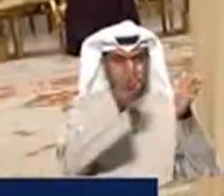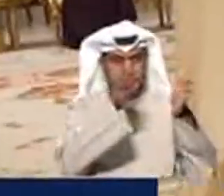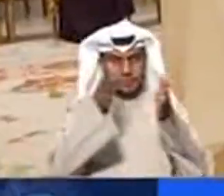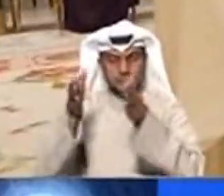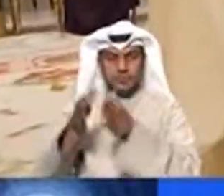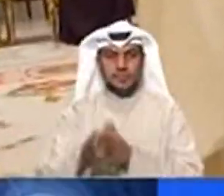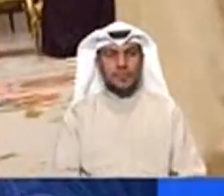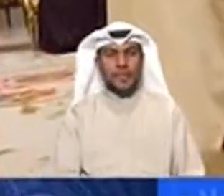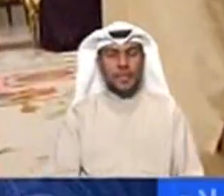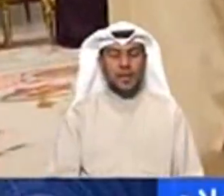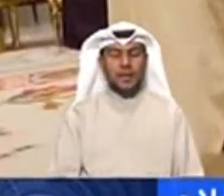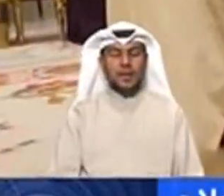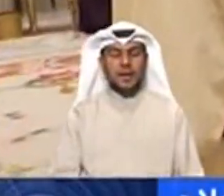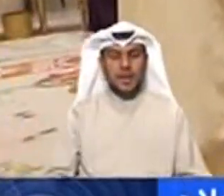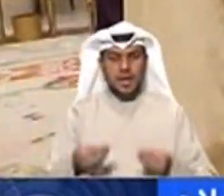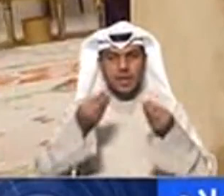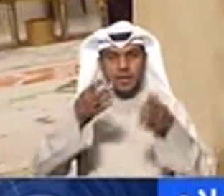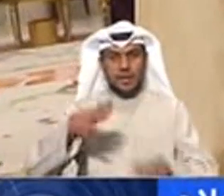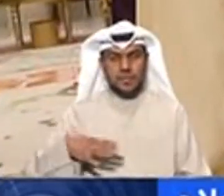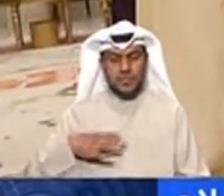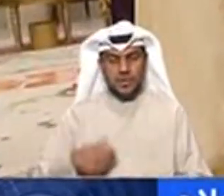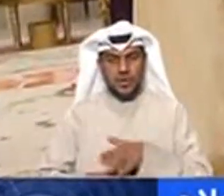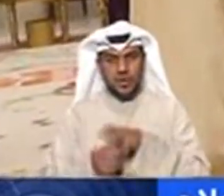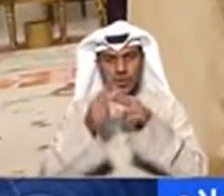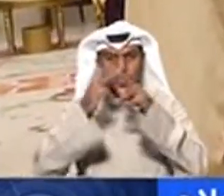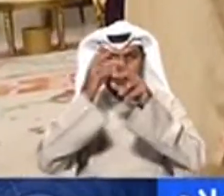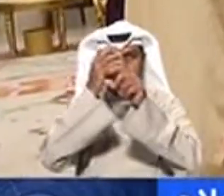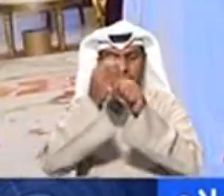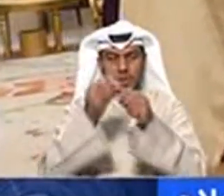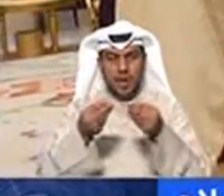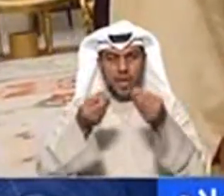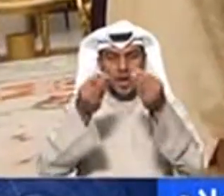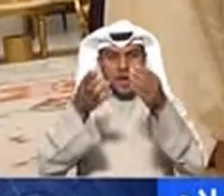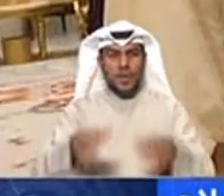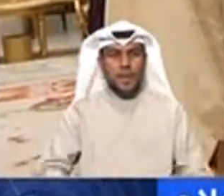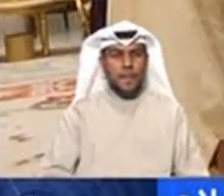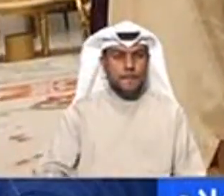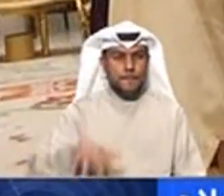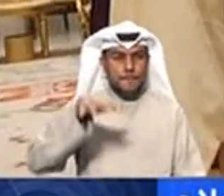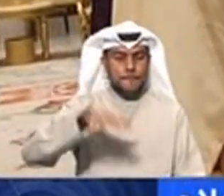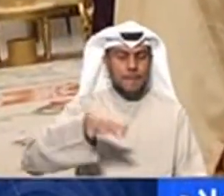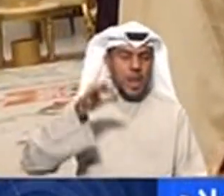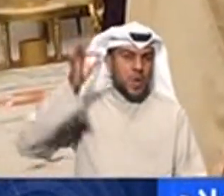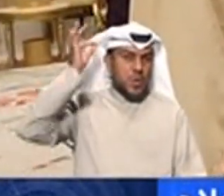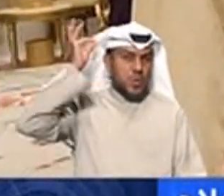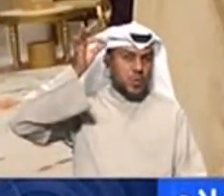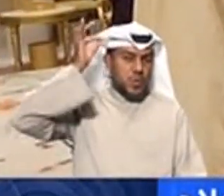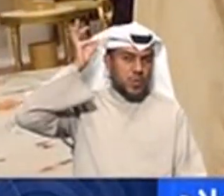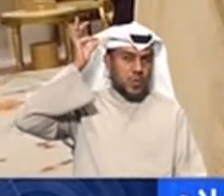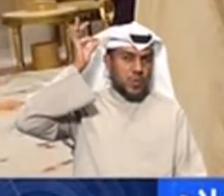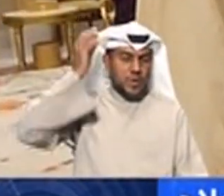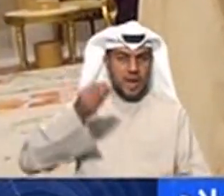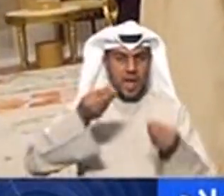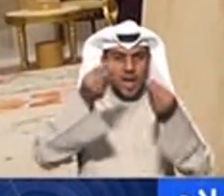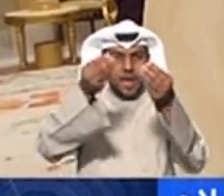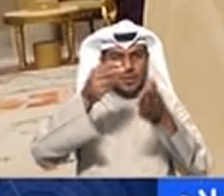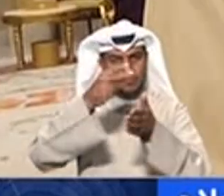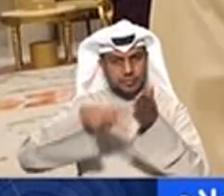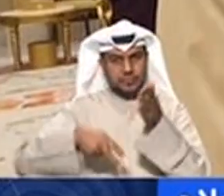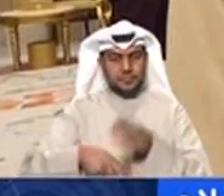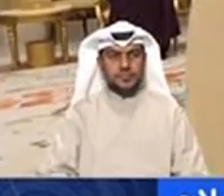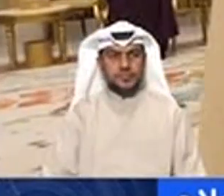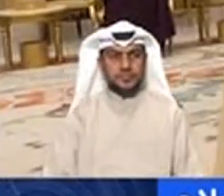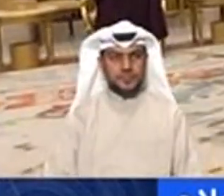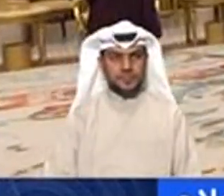وتسلم سموه رعاه الله أوراق اعتماد السفير الهاشمي عجيلي سفيرا للجمهورية التونسية.